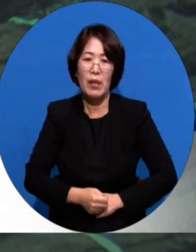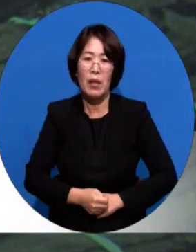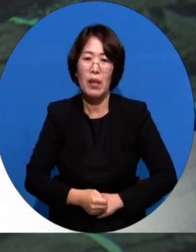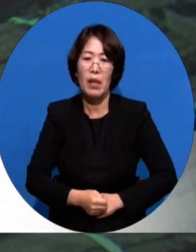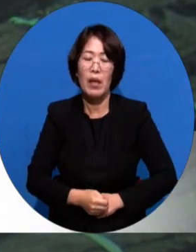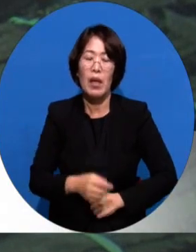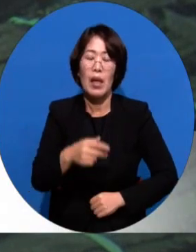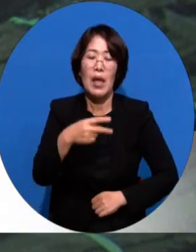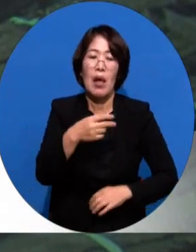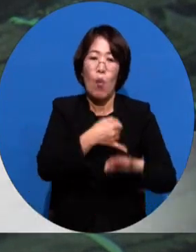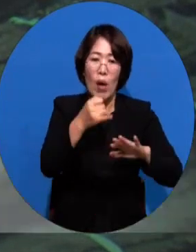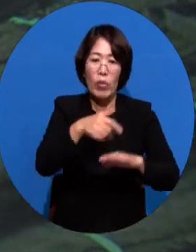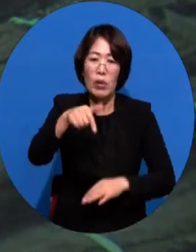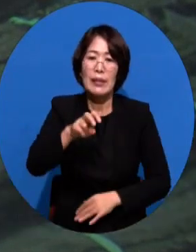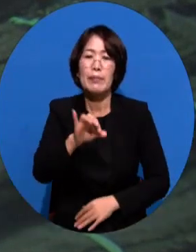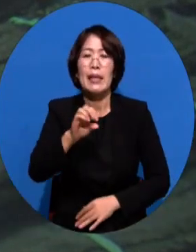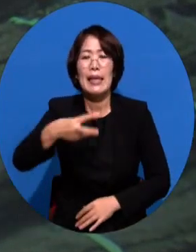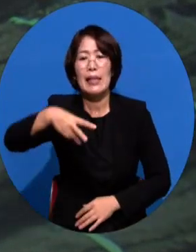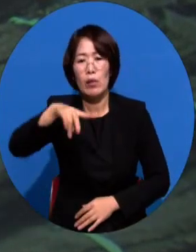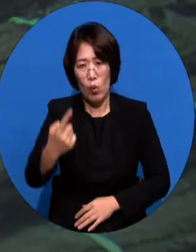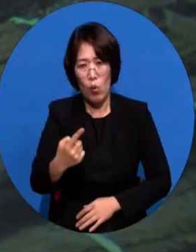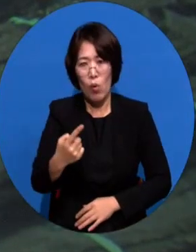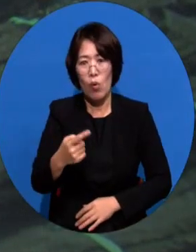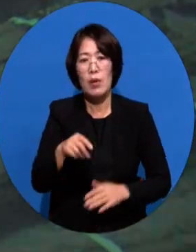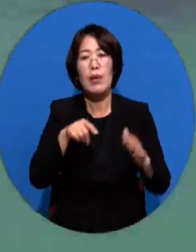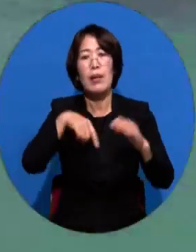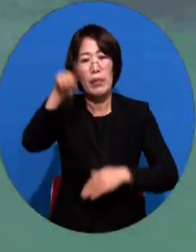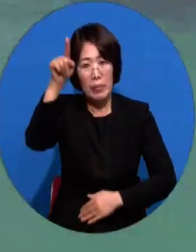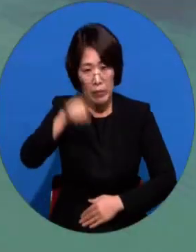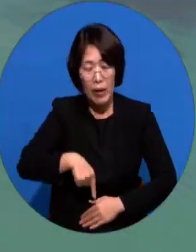완도 금일도를 신광아 기자가 다녀왔습니다.